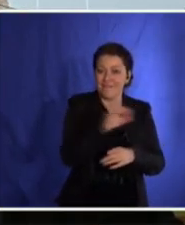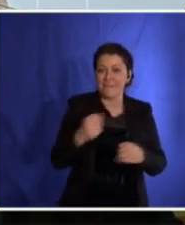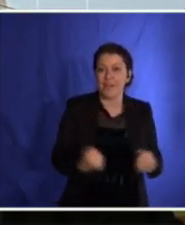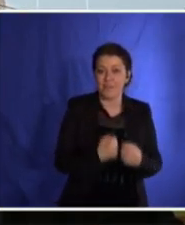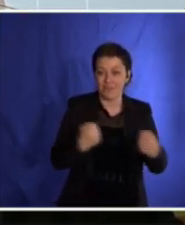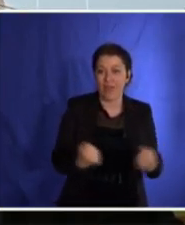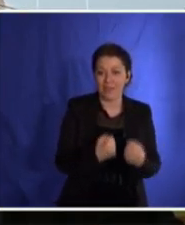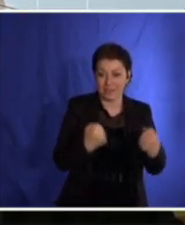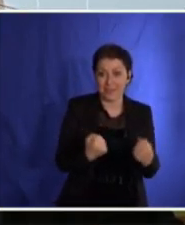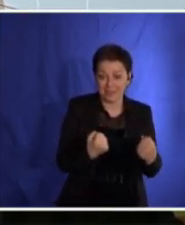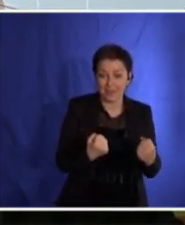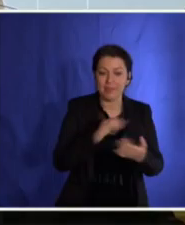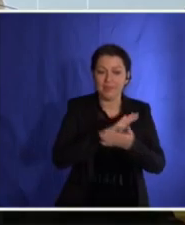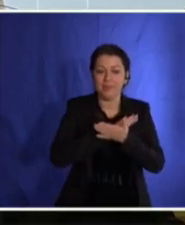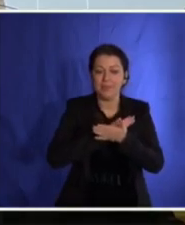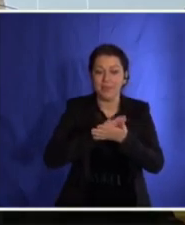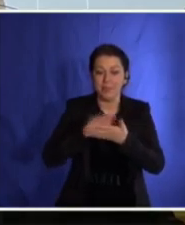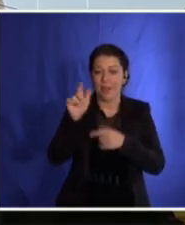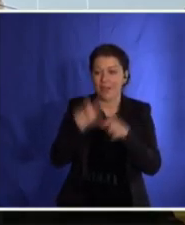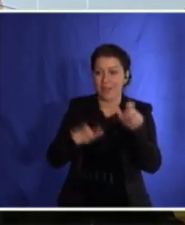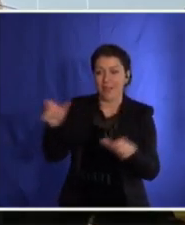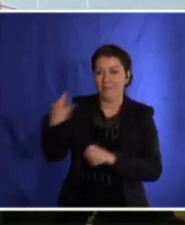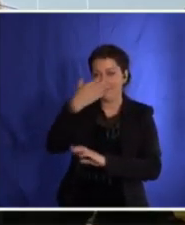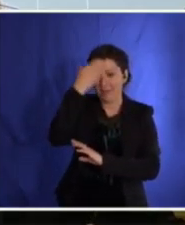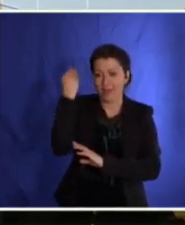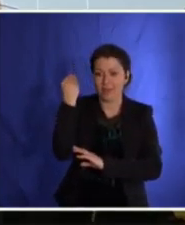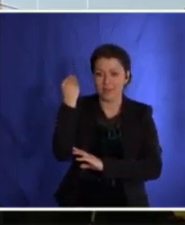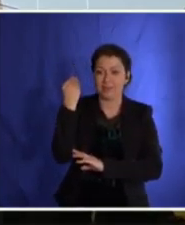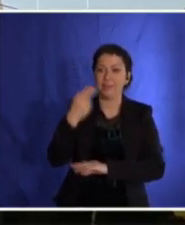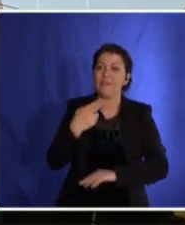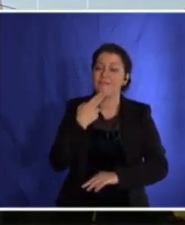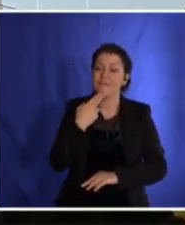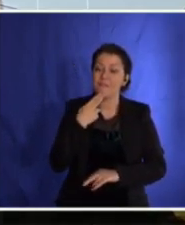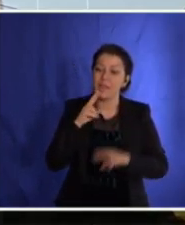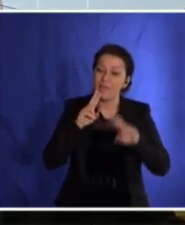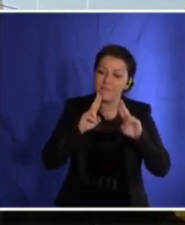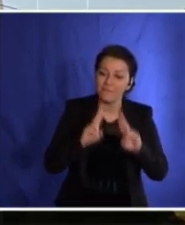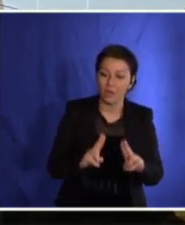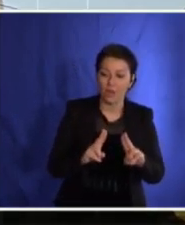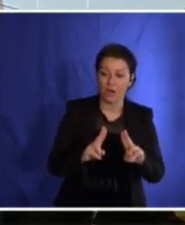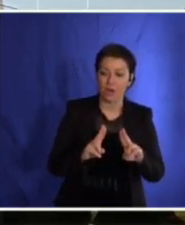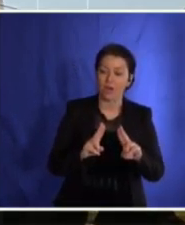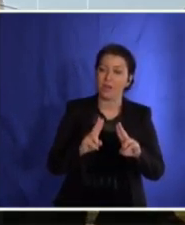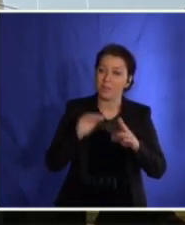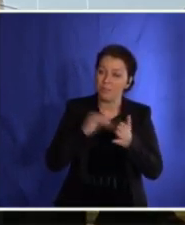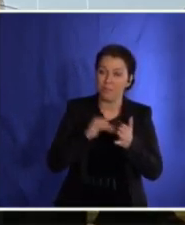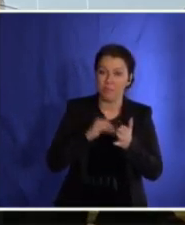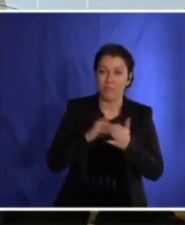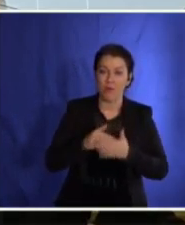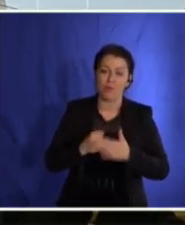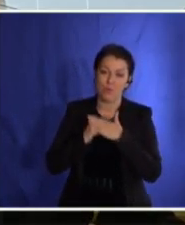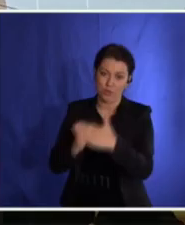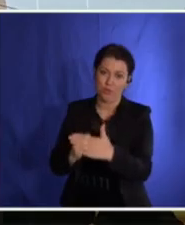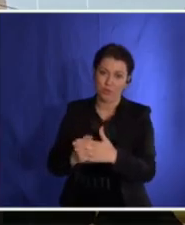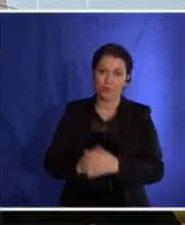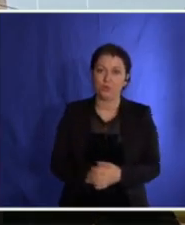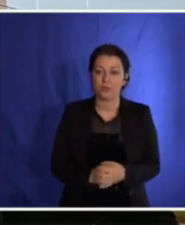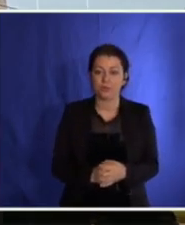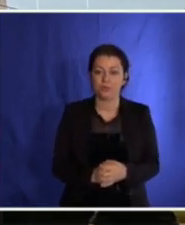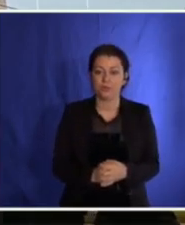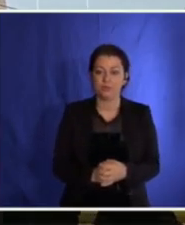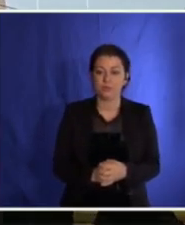jene vergessen, die auch tatsächlich unsere Hand und unsere Hilfe und Unterstützung brauchen. Partei für